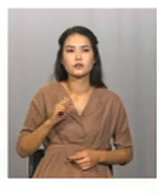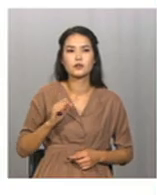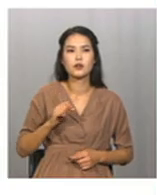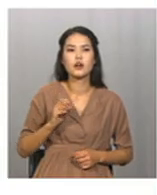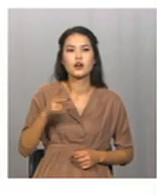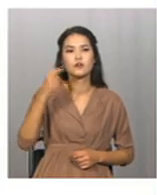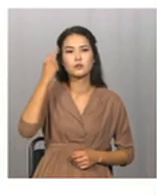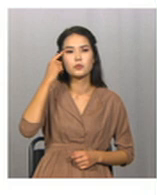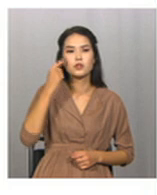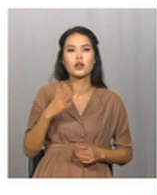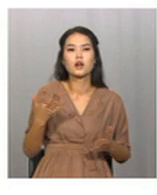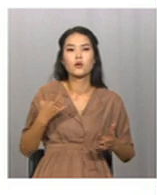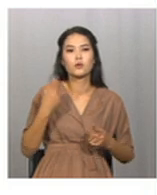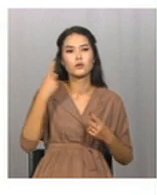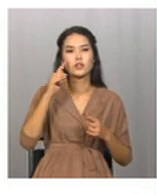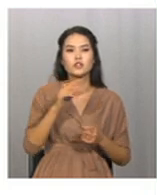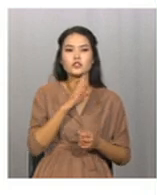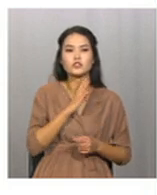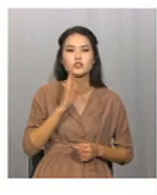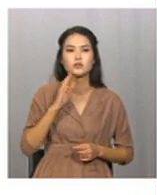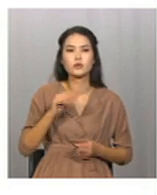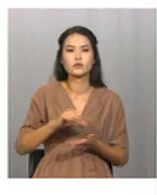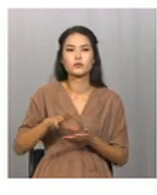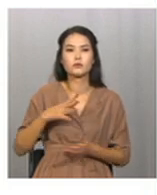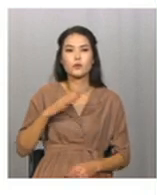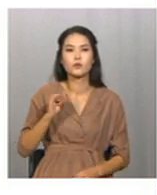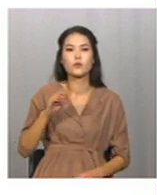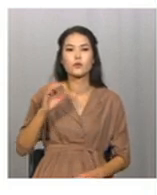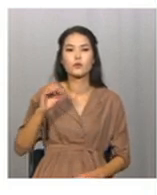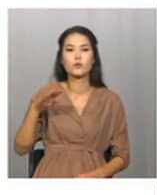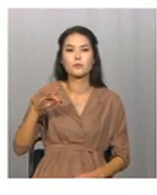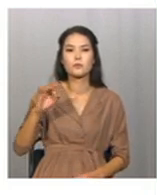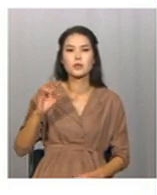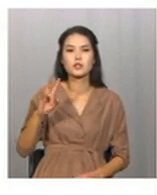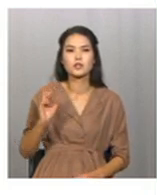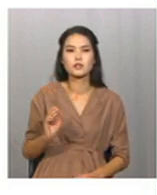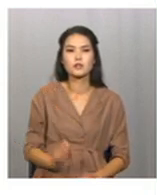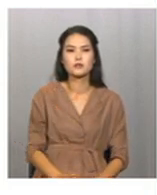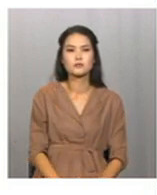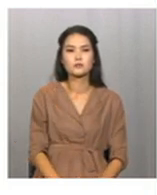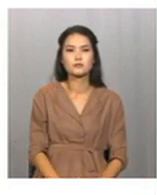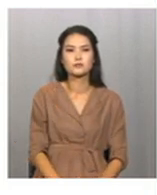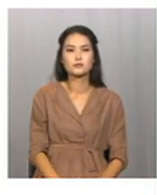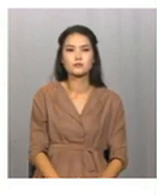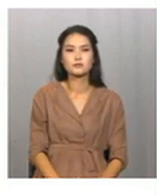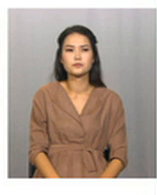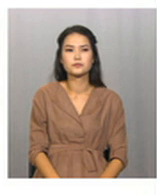думаете, какой идеал женщины существовал у Куприна?